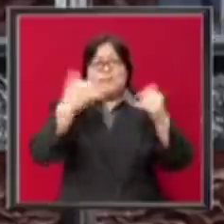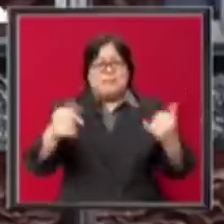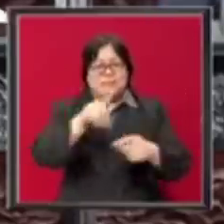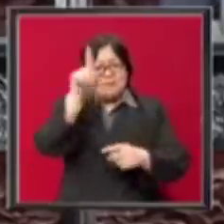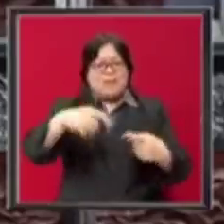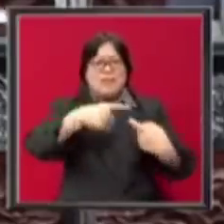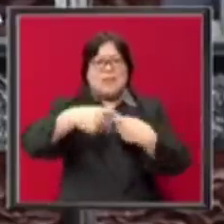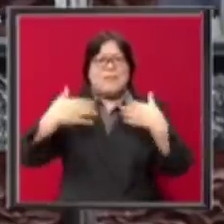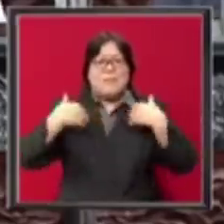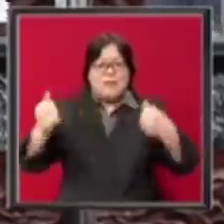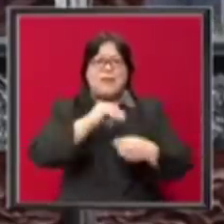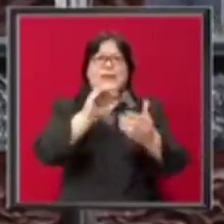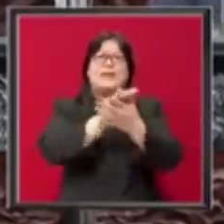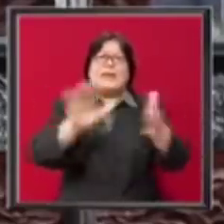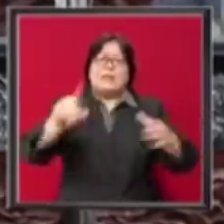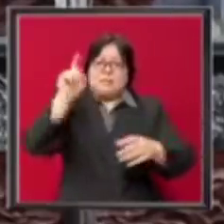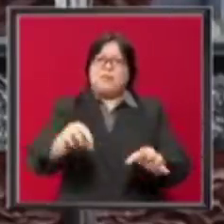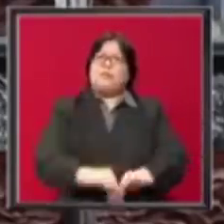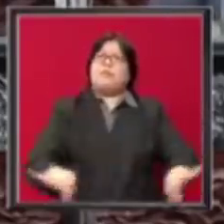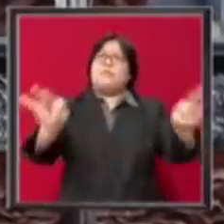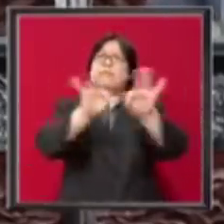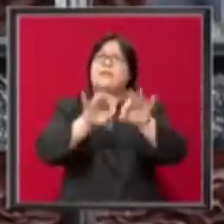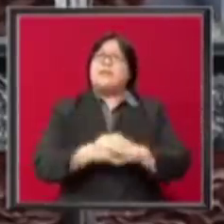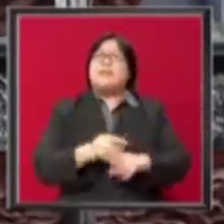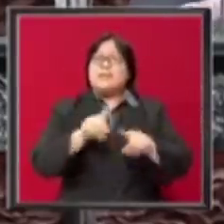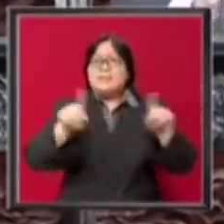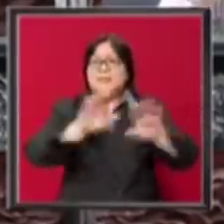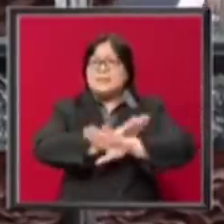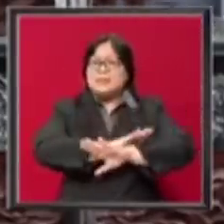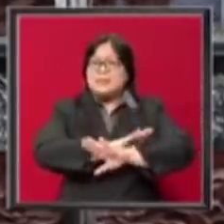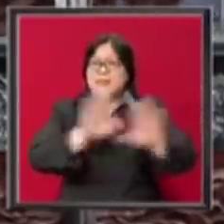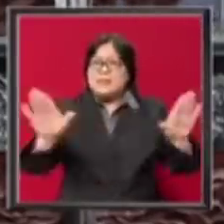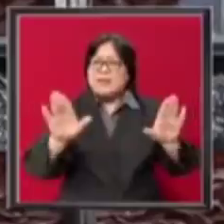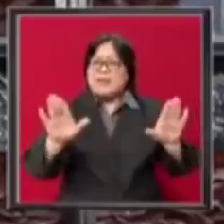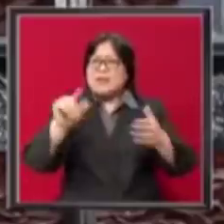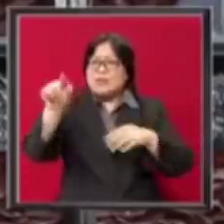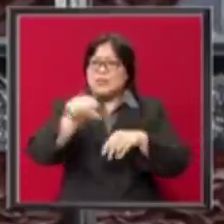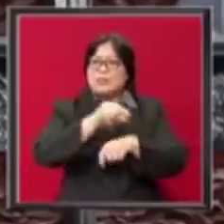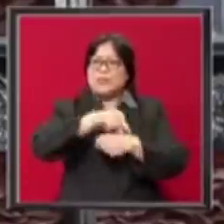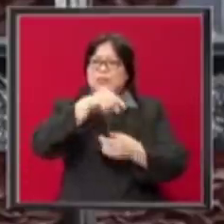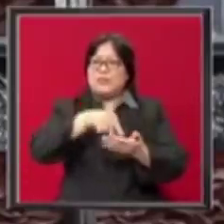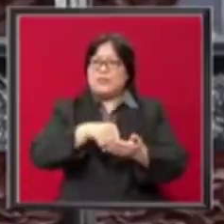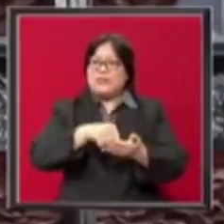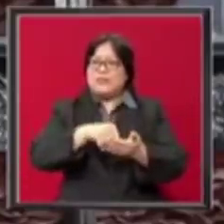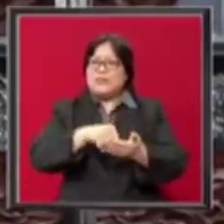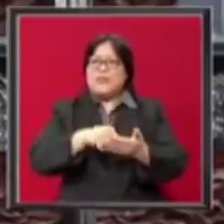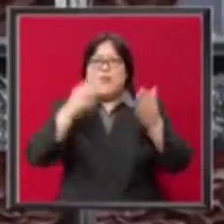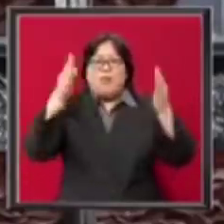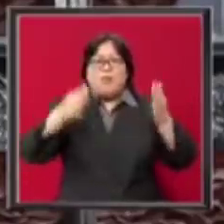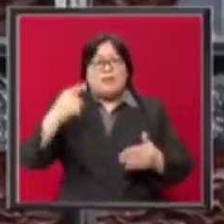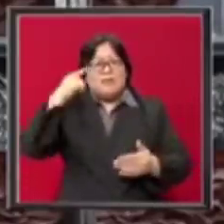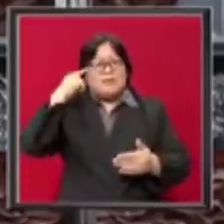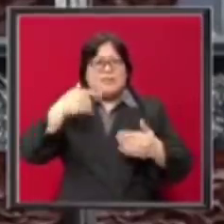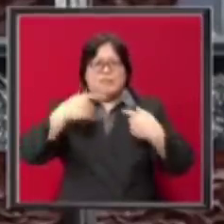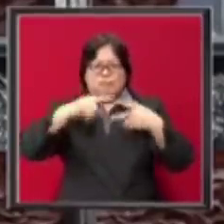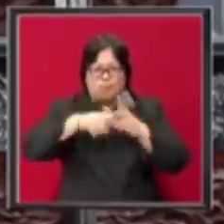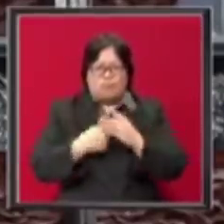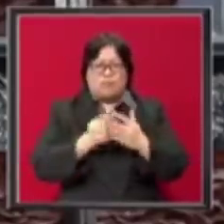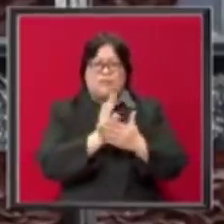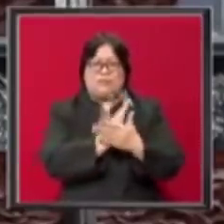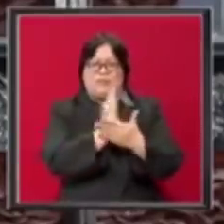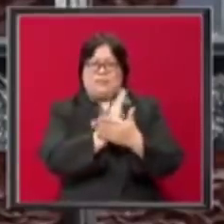soal keselamatan dan kesihatan harus diutamakan. Tapi jangan digunakan ini sehingga orang mula